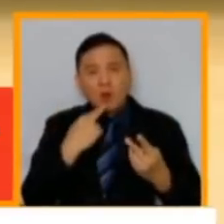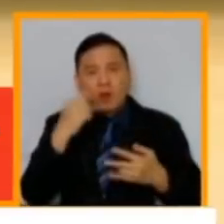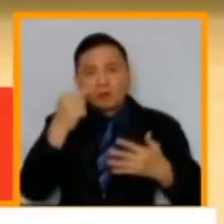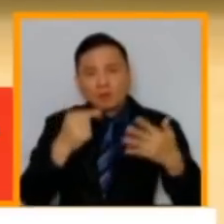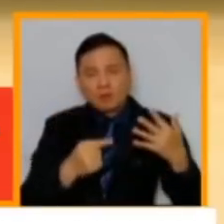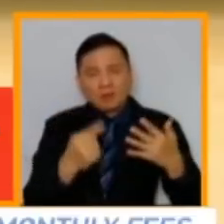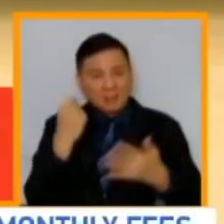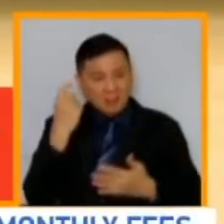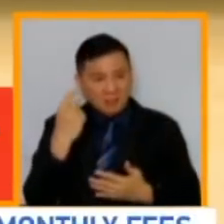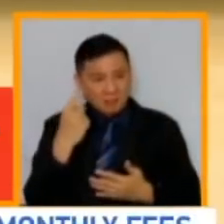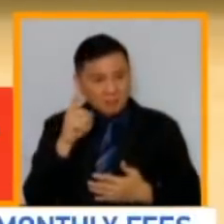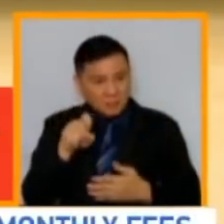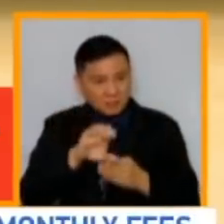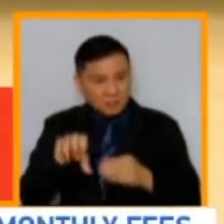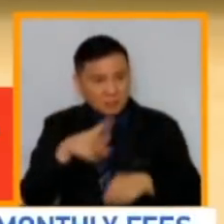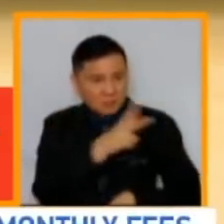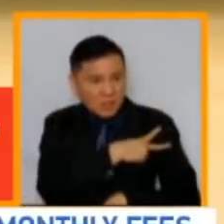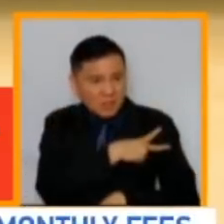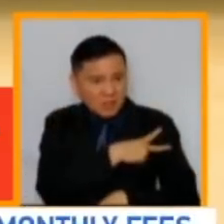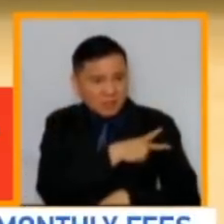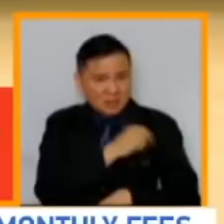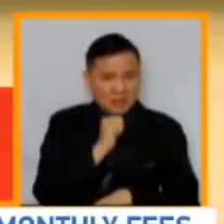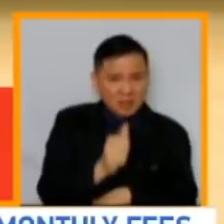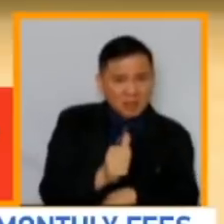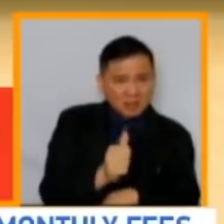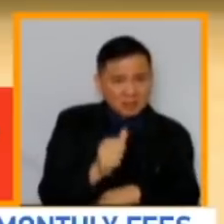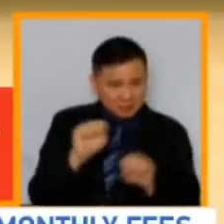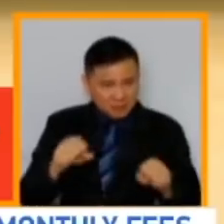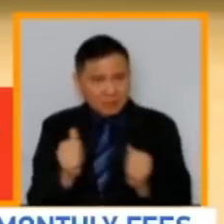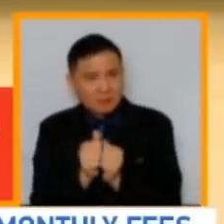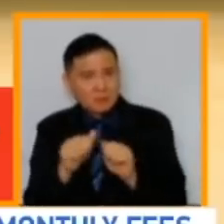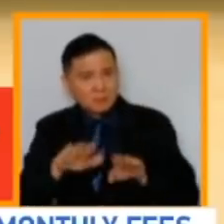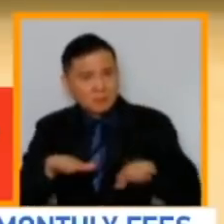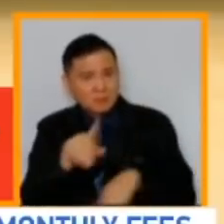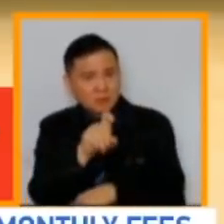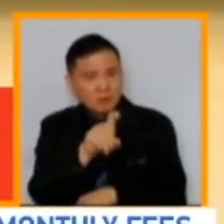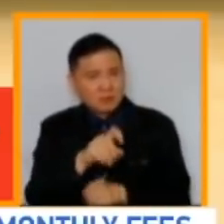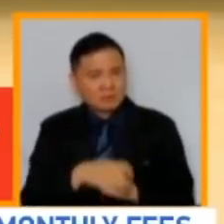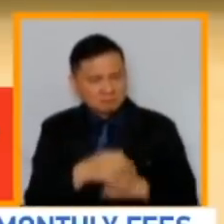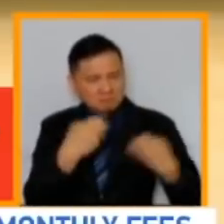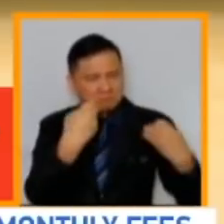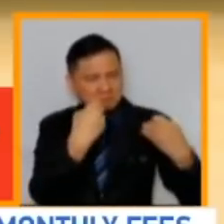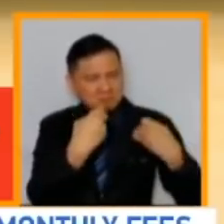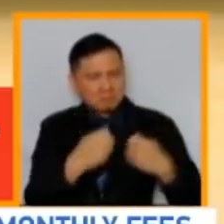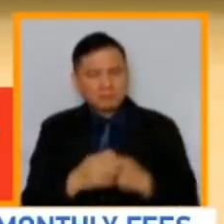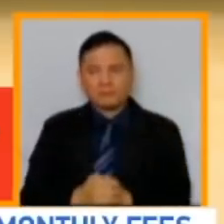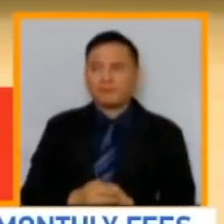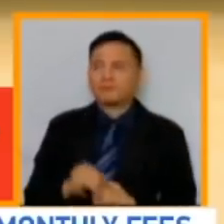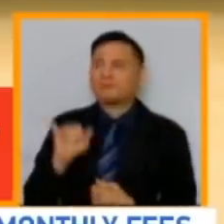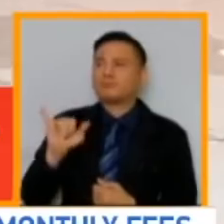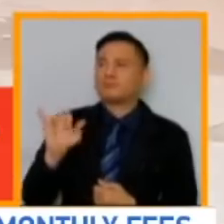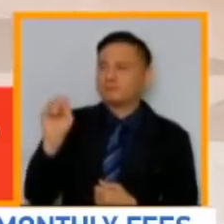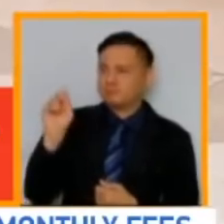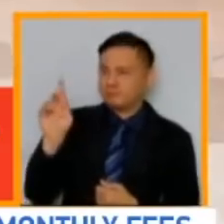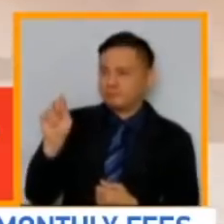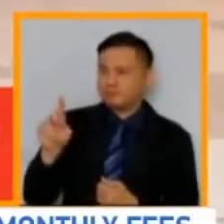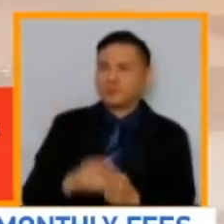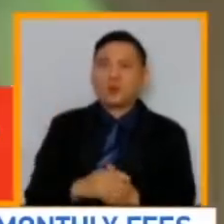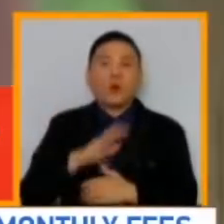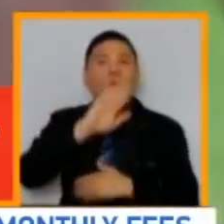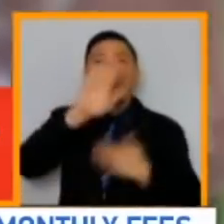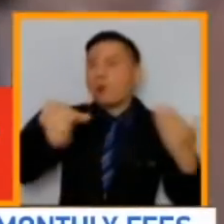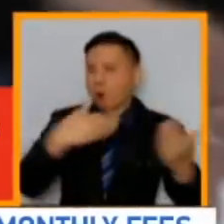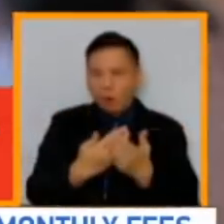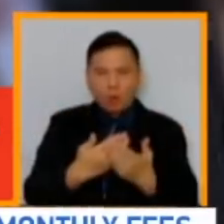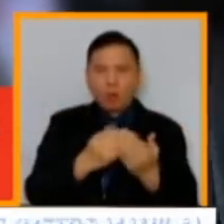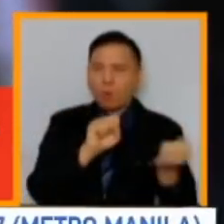o hindi, kasama mga bata? Okay, so papayagan ng lahat makapasok sa mall, pero